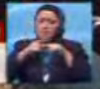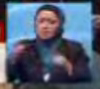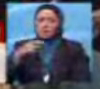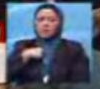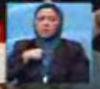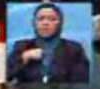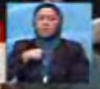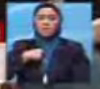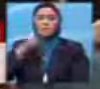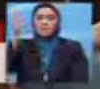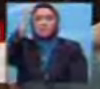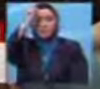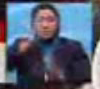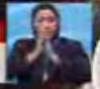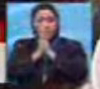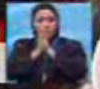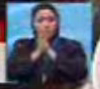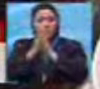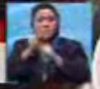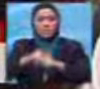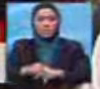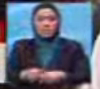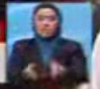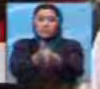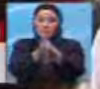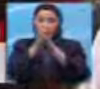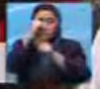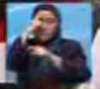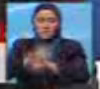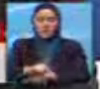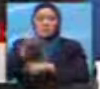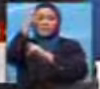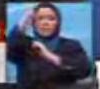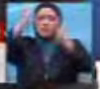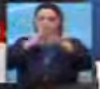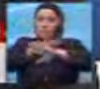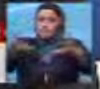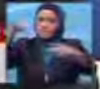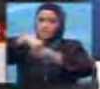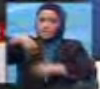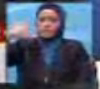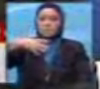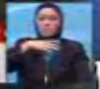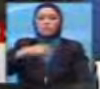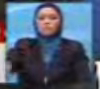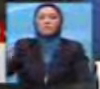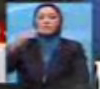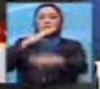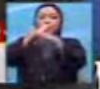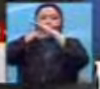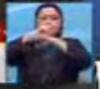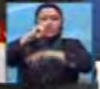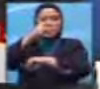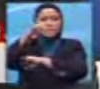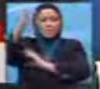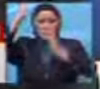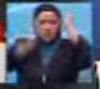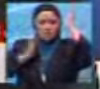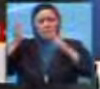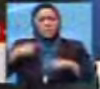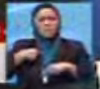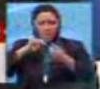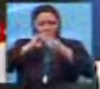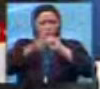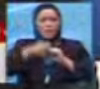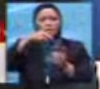mendesak kerajaan campur tangan agar menghalang NGO Malaysia menghulurkan bantuan. There is a problem in this particular case. They have sat down